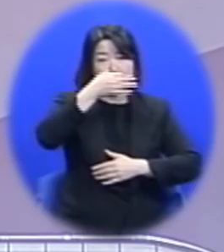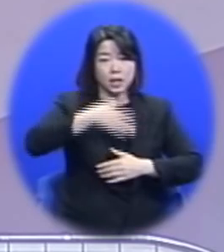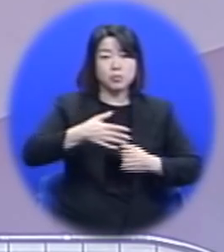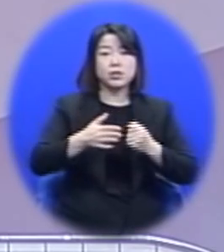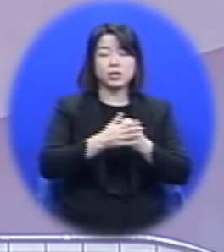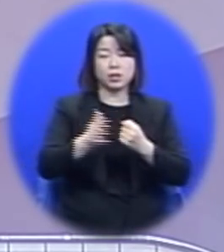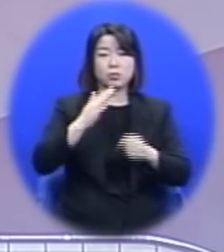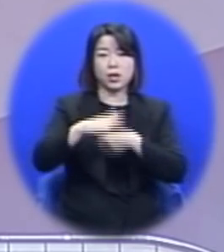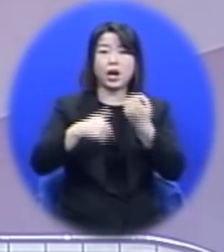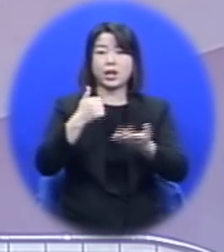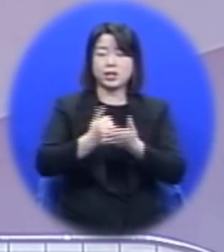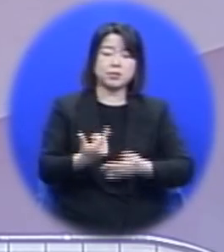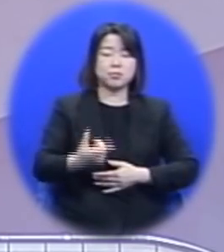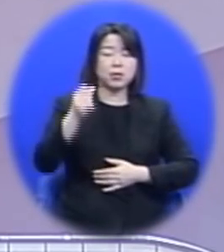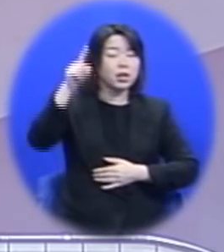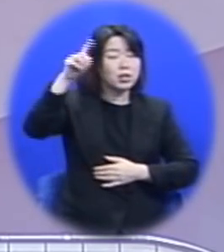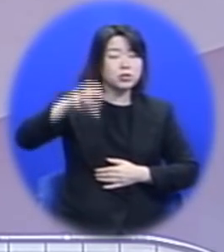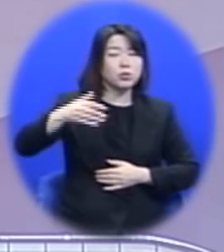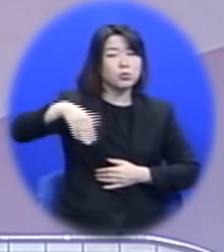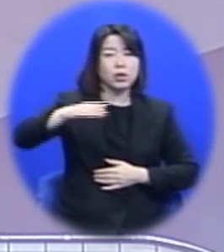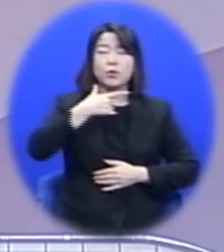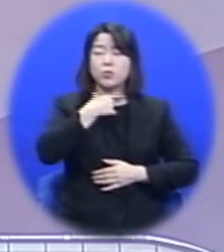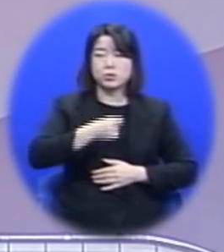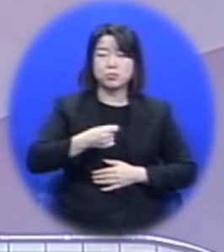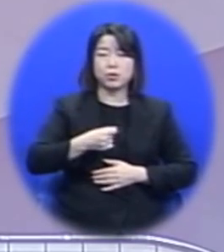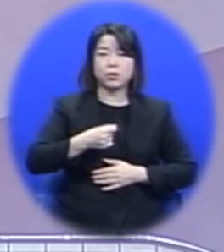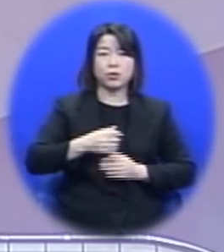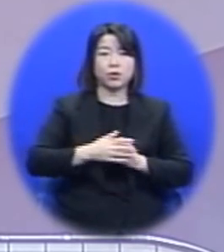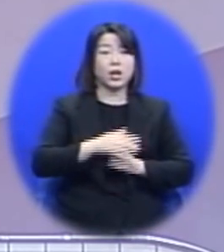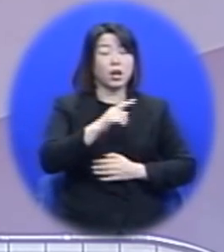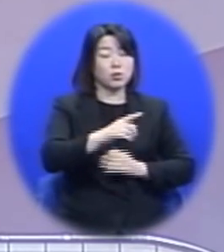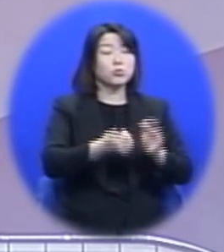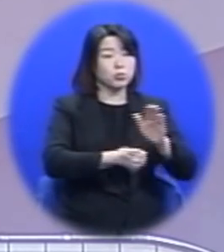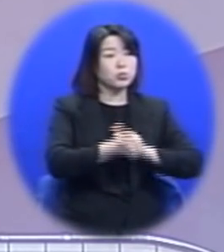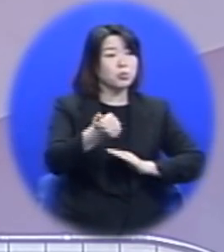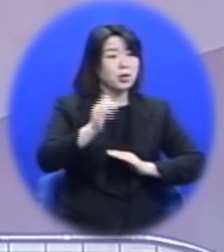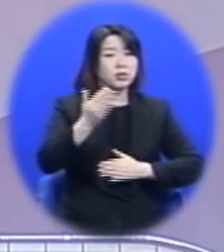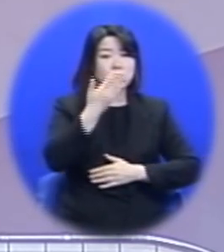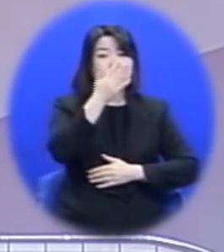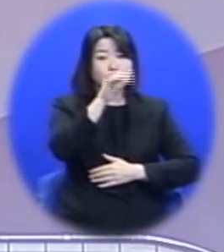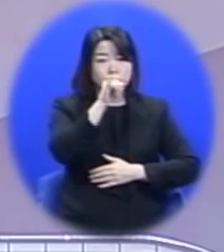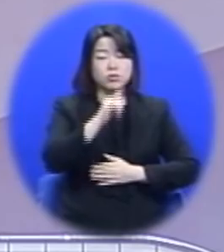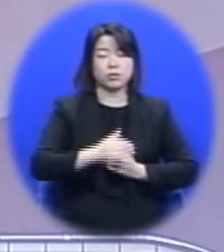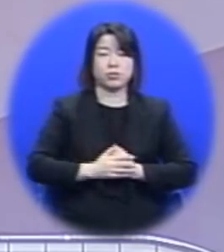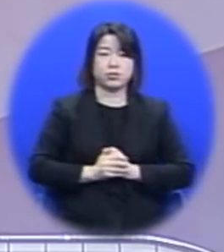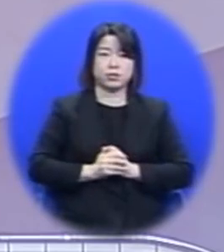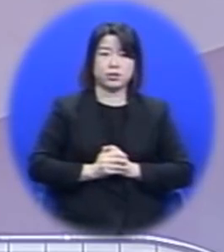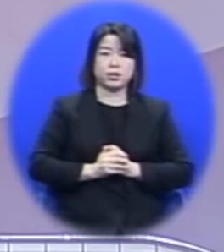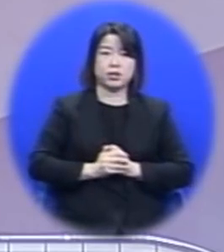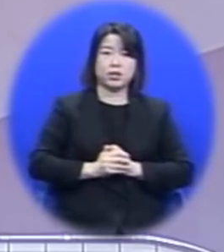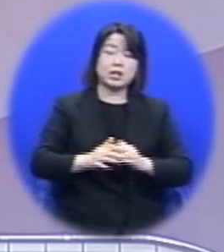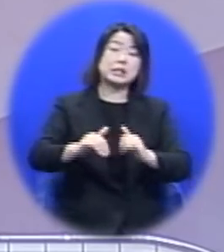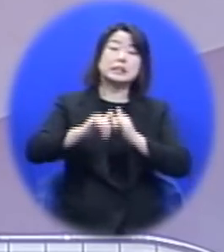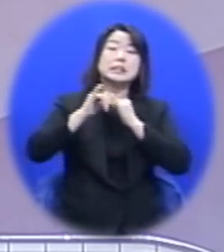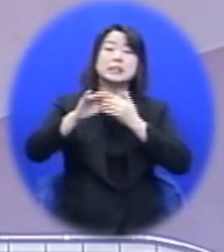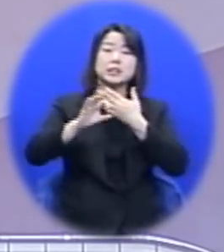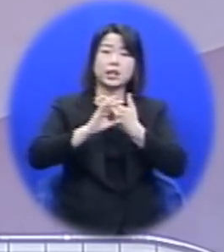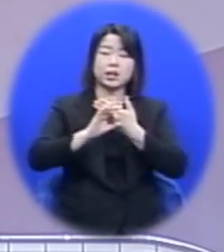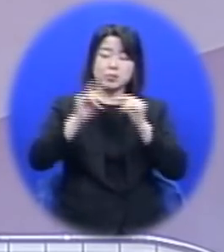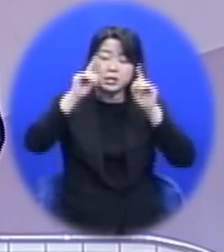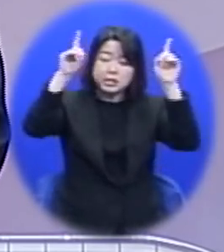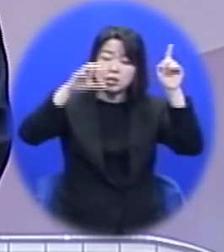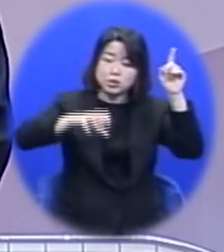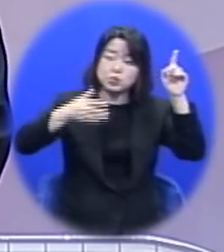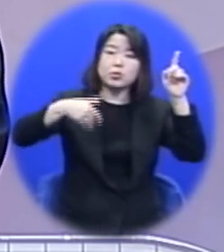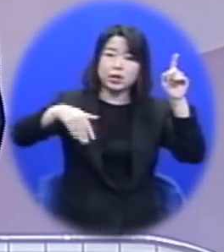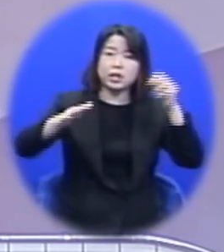하나님 빨리 천국 가고 싶어요. 그것도 소망은 소망입니다. 아, 자살하면 지옥 간다길래